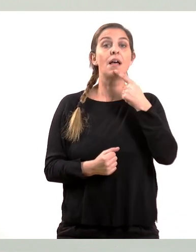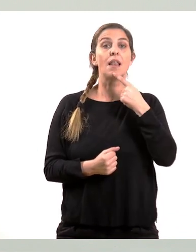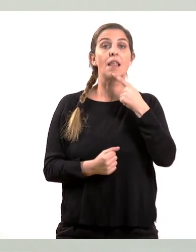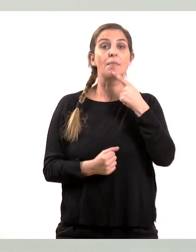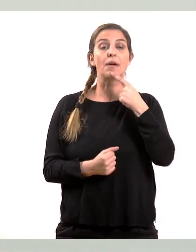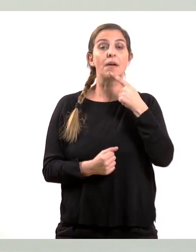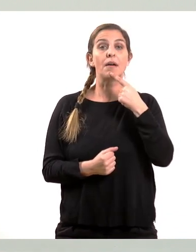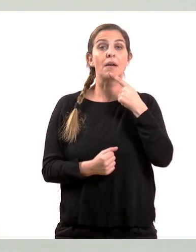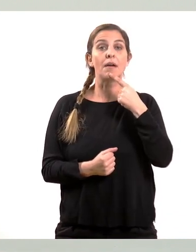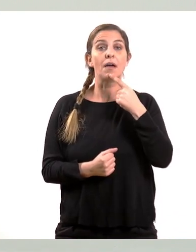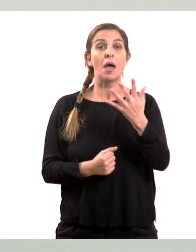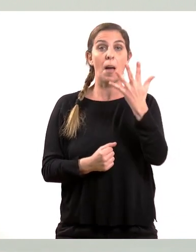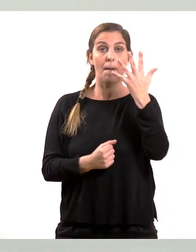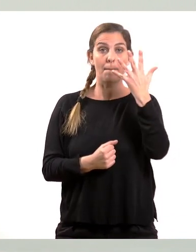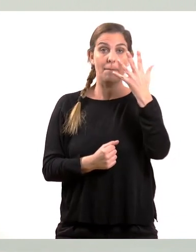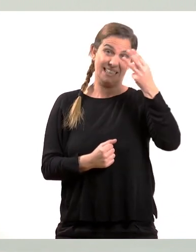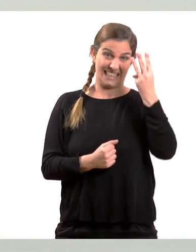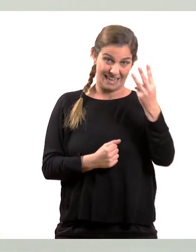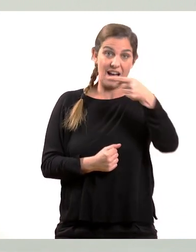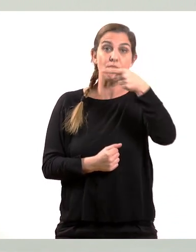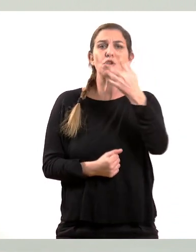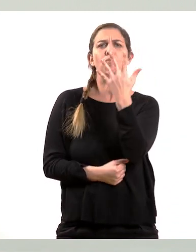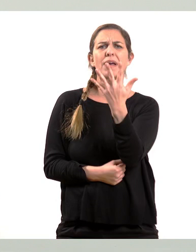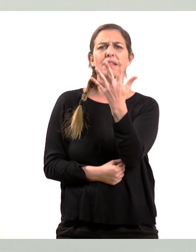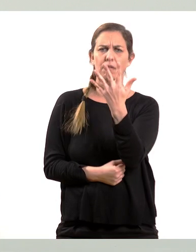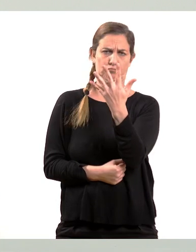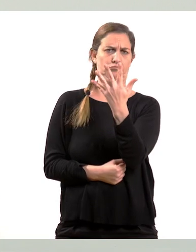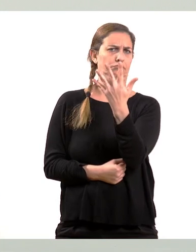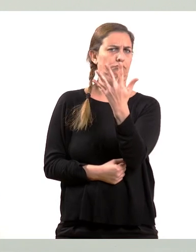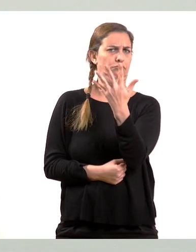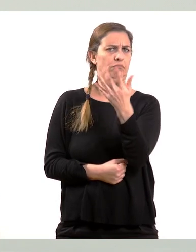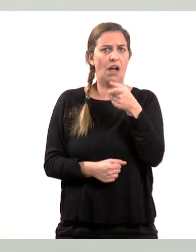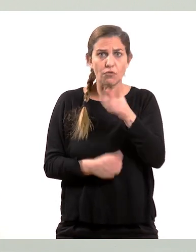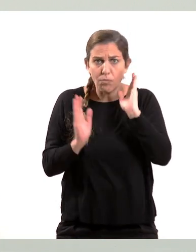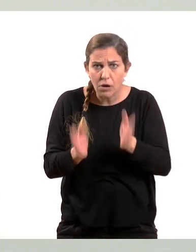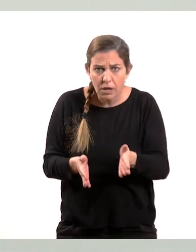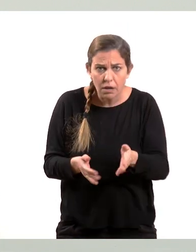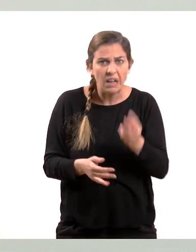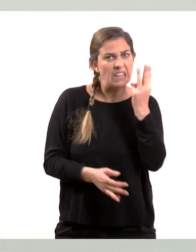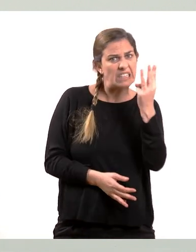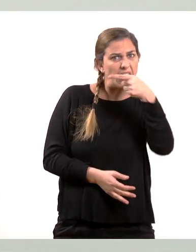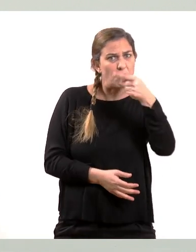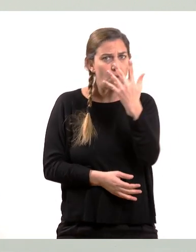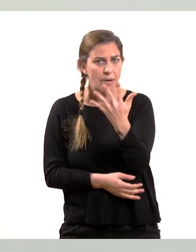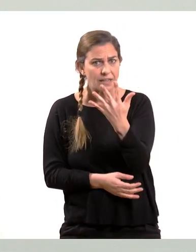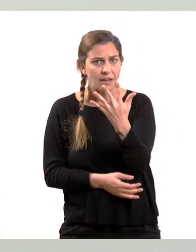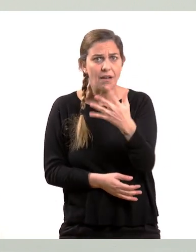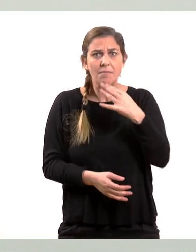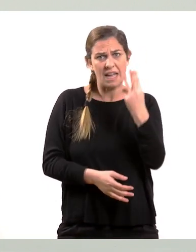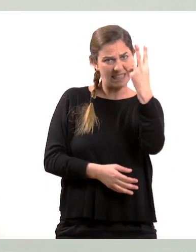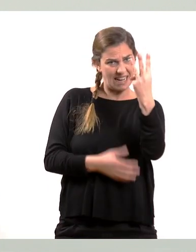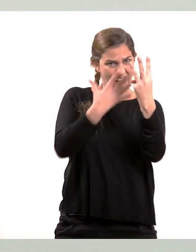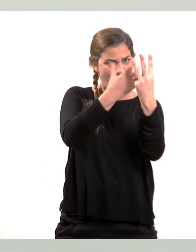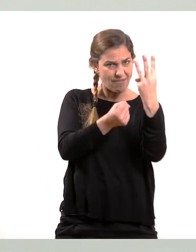από 3. Οπ, τι έχουμε εδώ? Γίνεται. Μπορώ να βγάλω τα 5 από τα